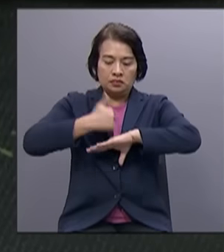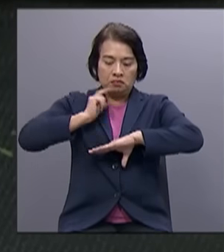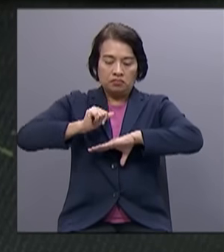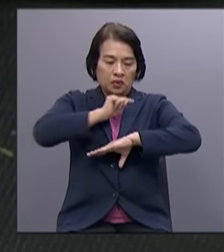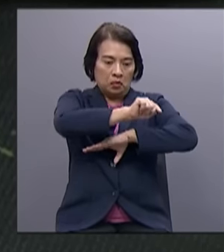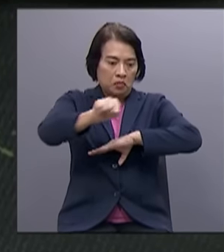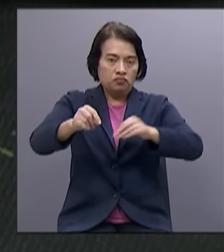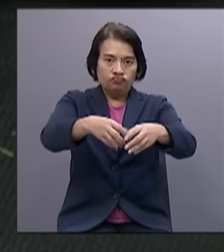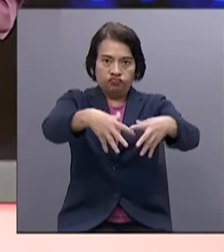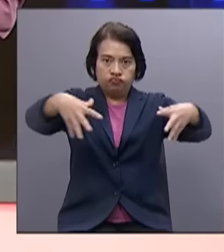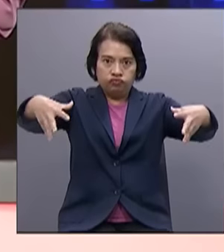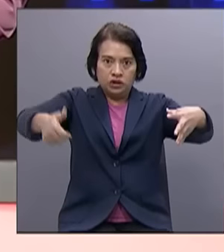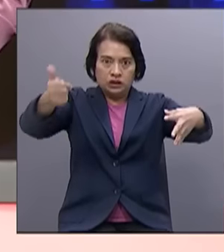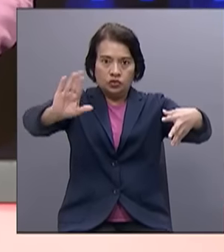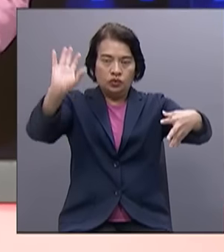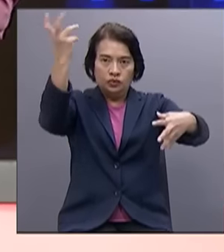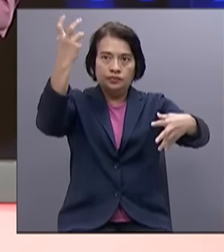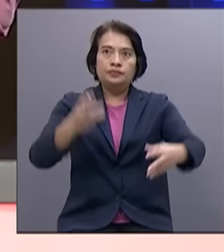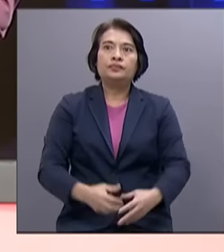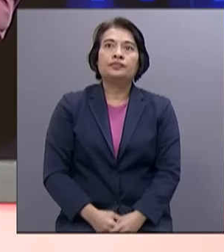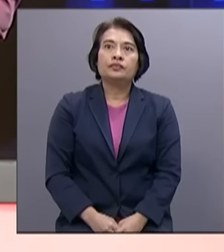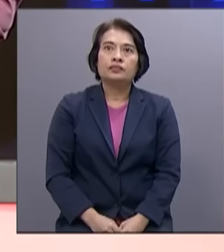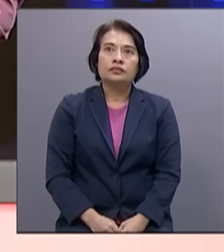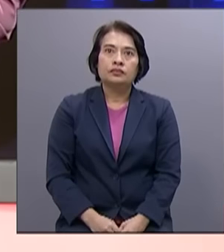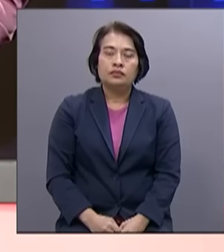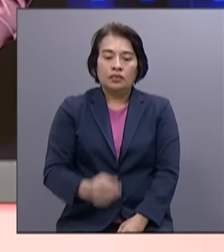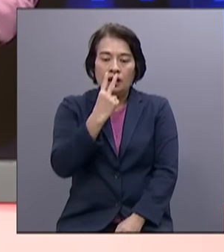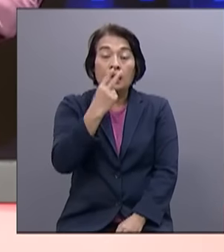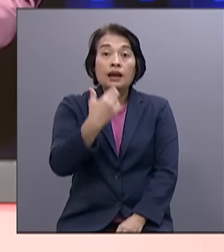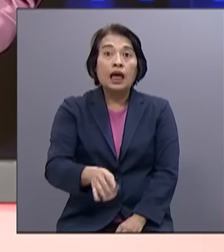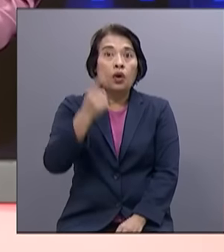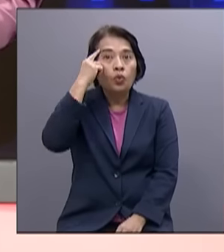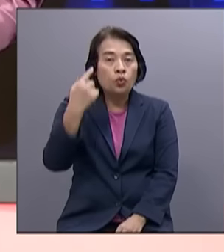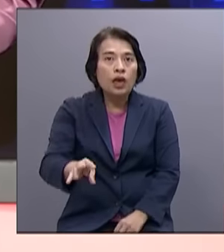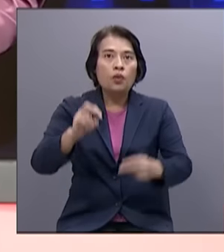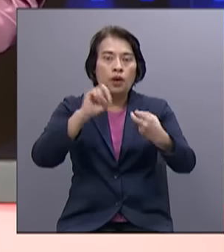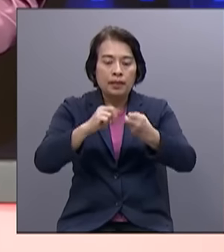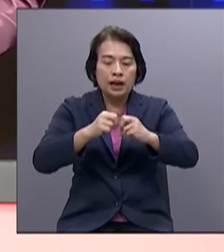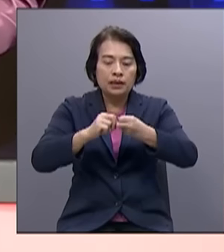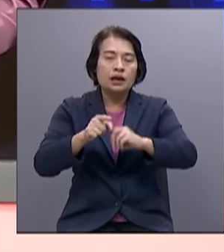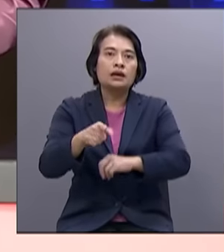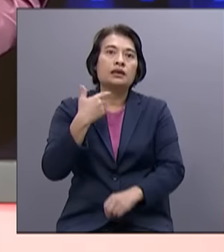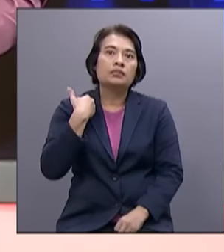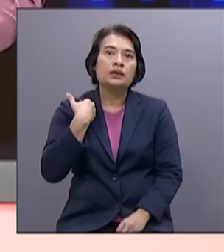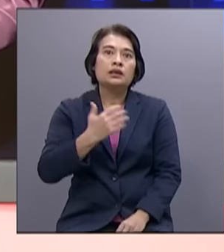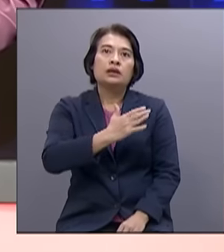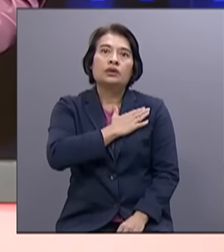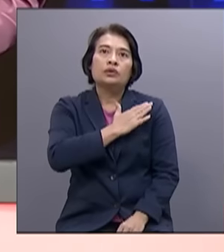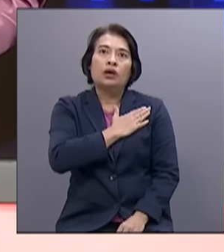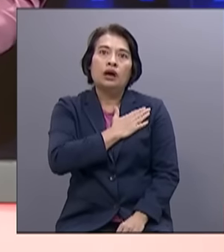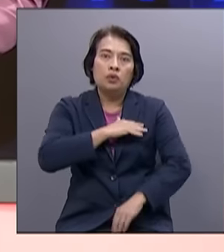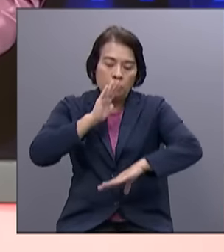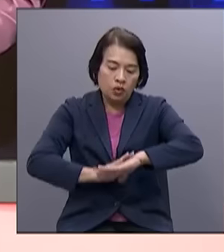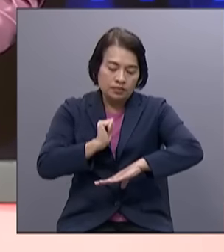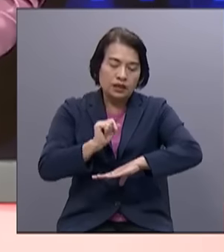โลกค่ะเราเห็นไปแล้วนะคะว่าปัญหามันเกิดอะไรขึ้นและแม้ว่าตัวเราค่ะคุณผู้ชมไม่ใช่ผู้เชี่ยวชาญด้าน